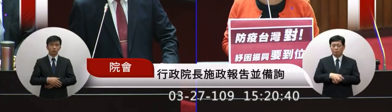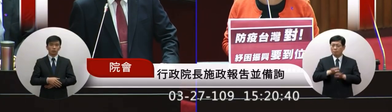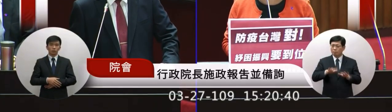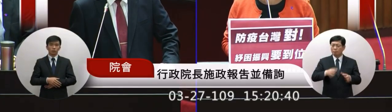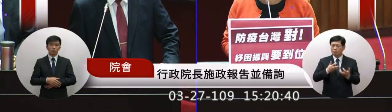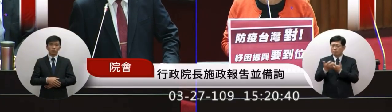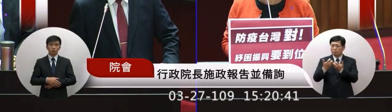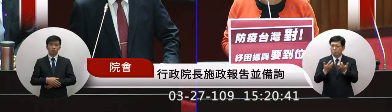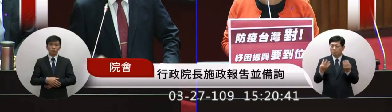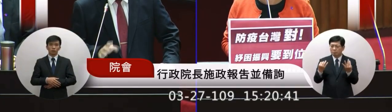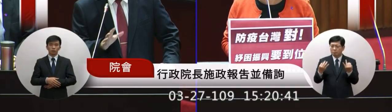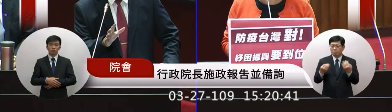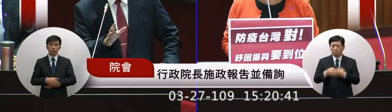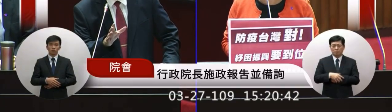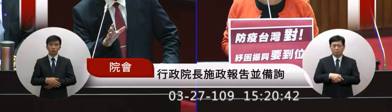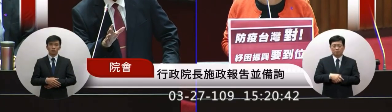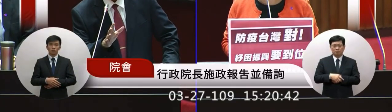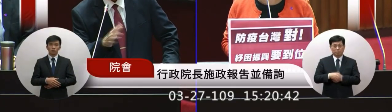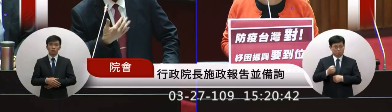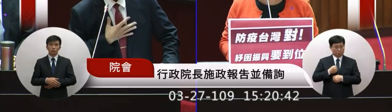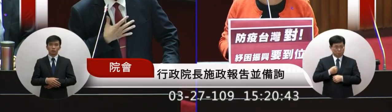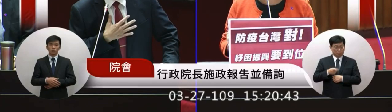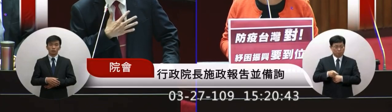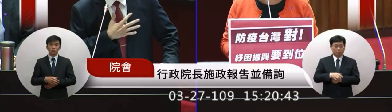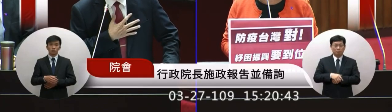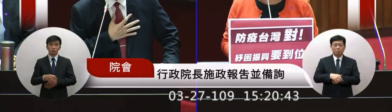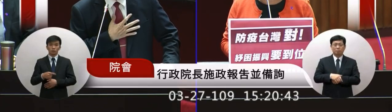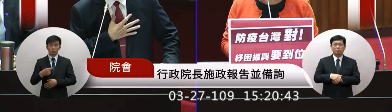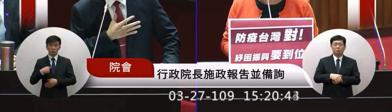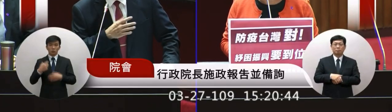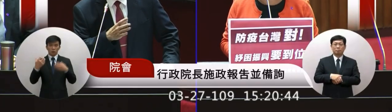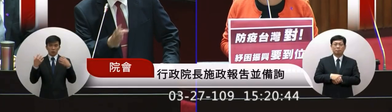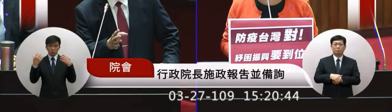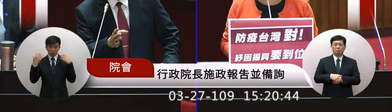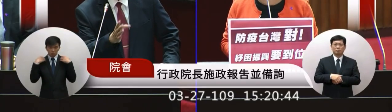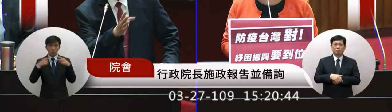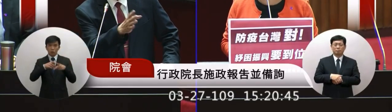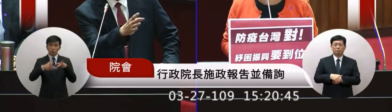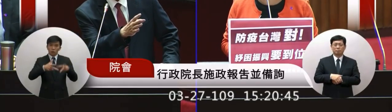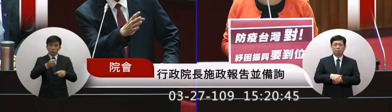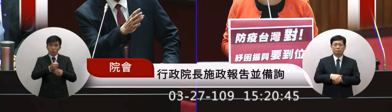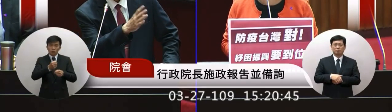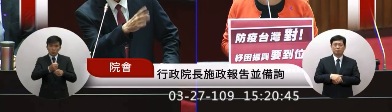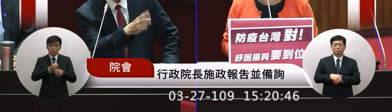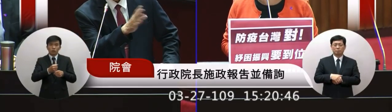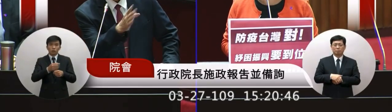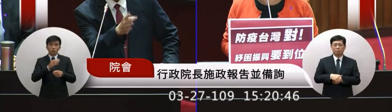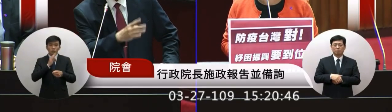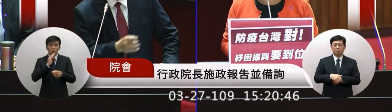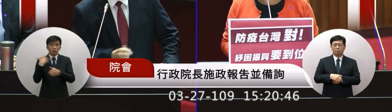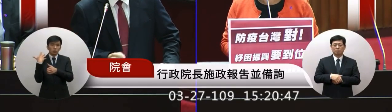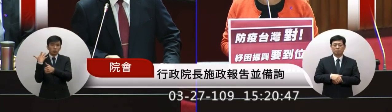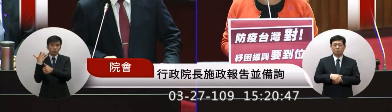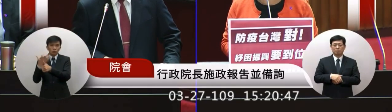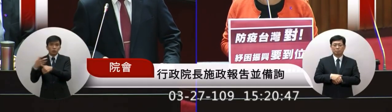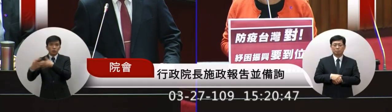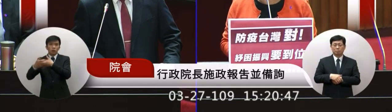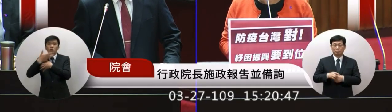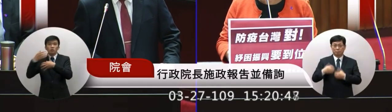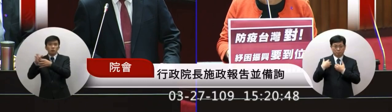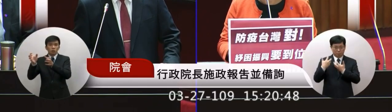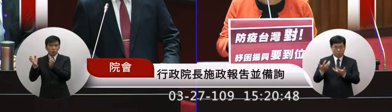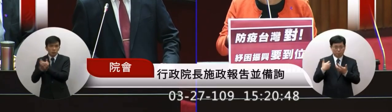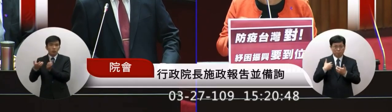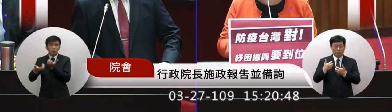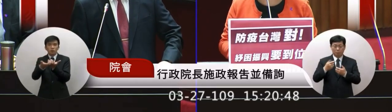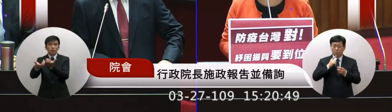前安怎分配？你了解分配是？ 即我负责生产， 啊，剩下拢 交予卫福部去分。 所以弄搞